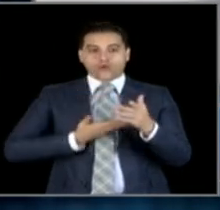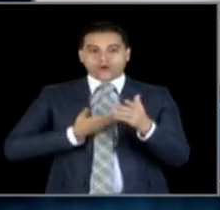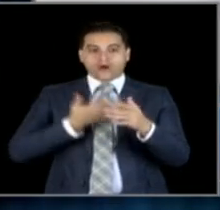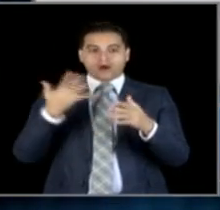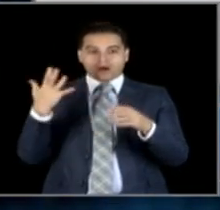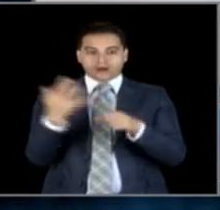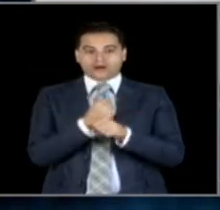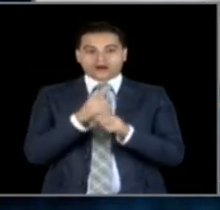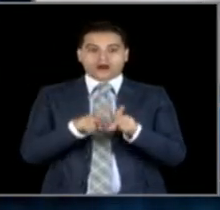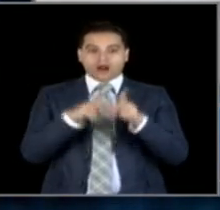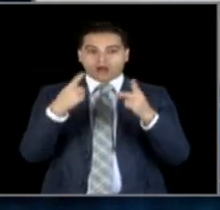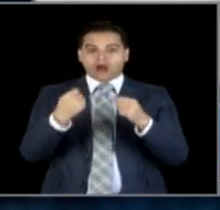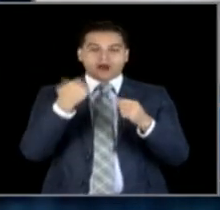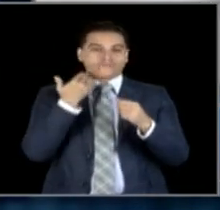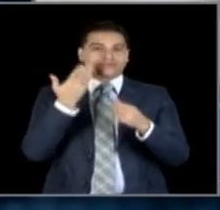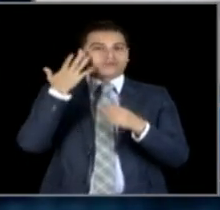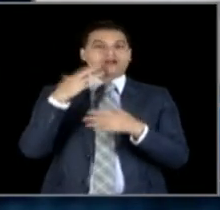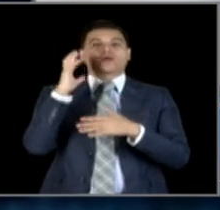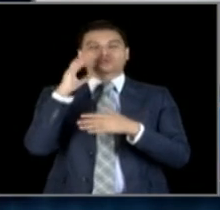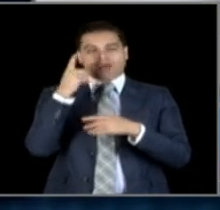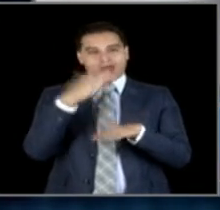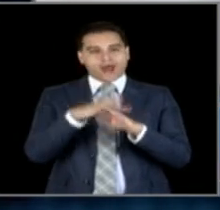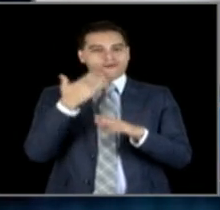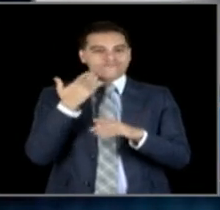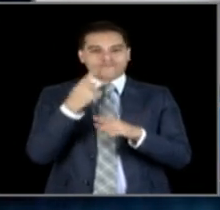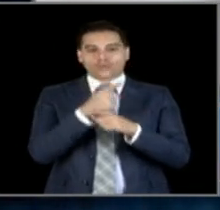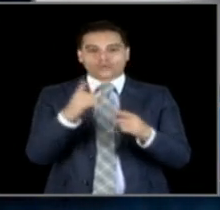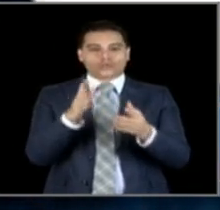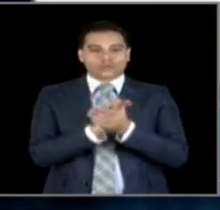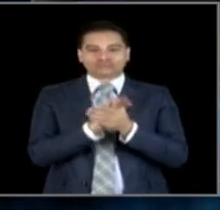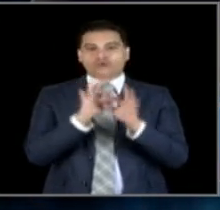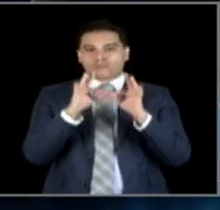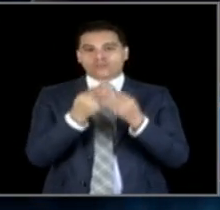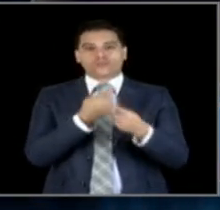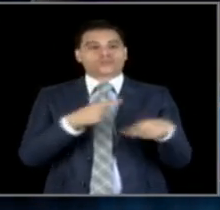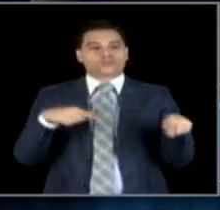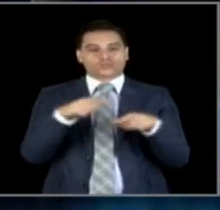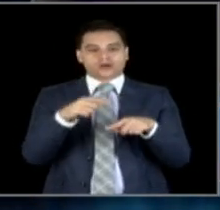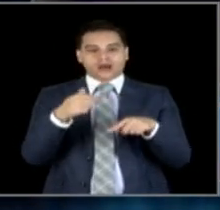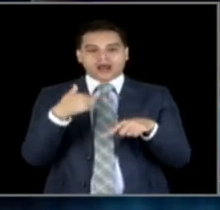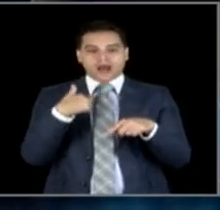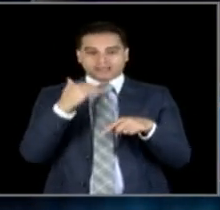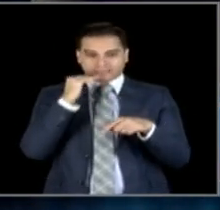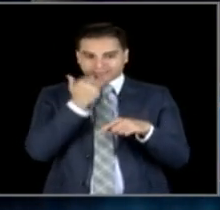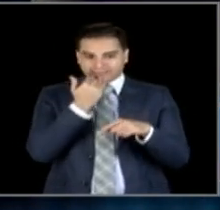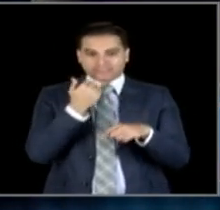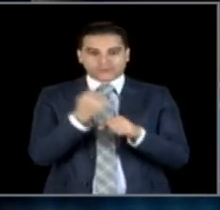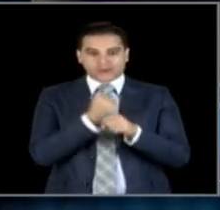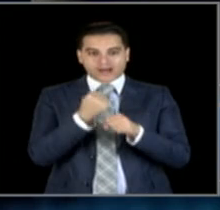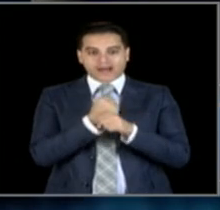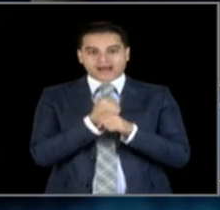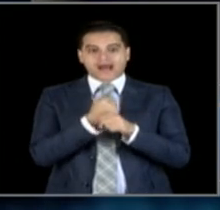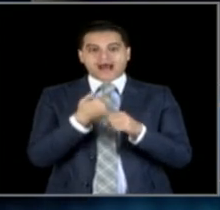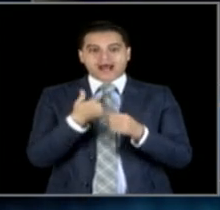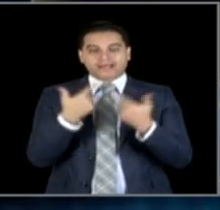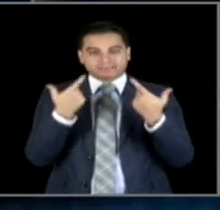خذلتنا، بالعكس انت رفعت راسنا، وكلنا فخورين بيك، اهلك واصحابك وعيلتك ومدرستك. واحد زيك عنده العزيمه والاراده ان هو